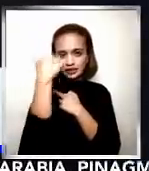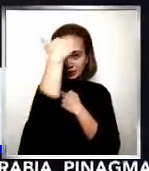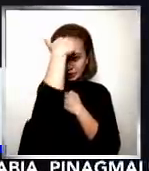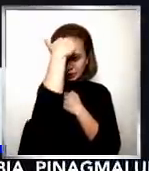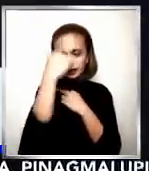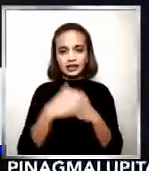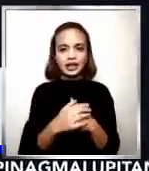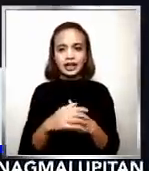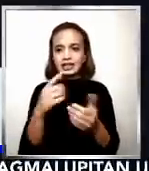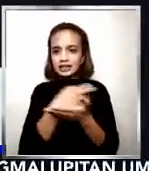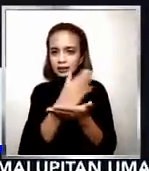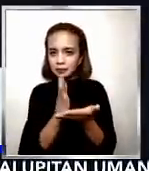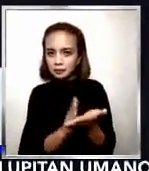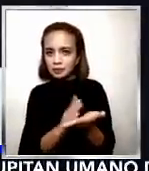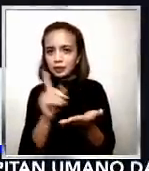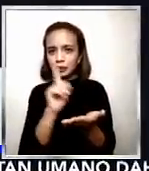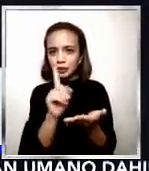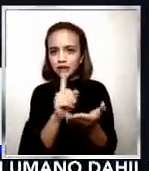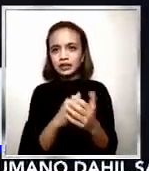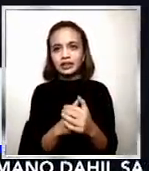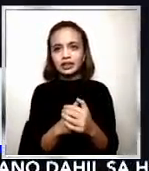moments ng kasal.